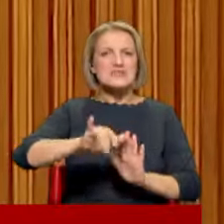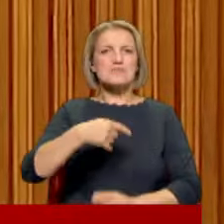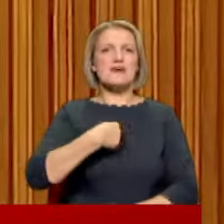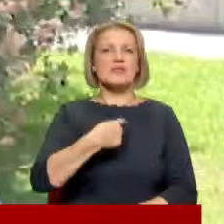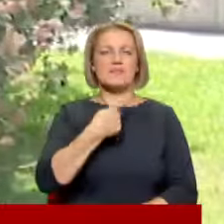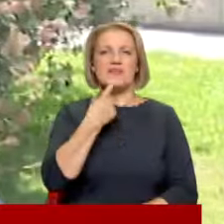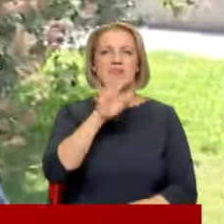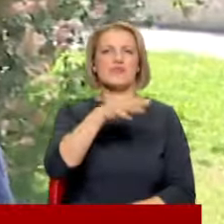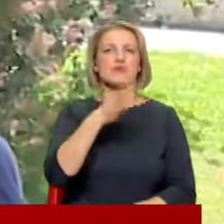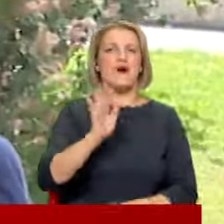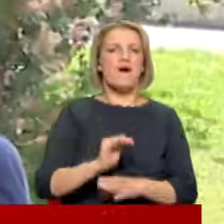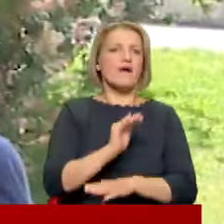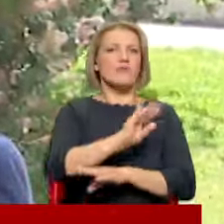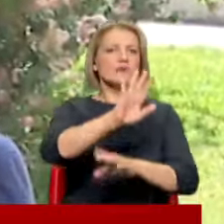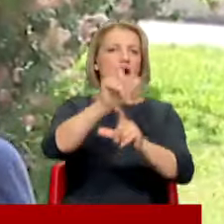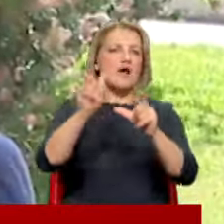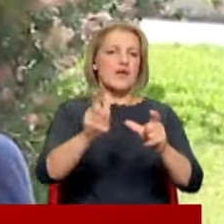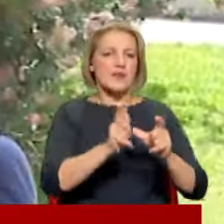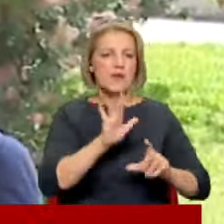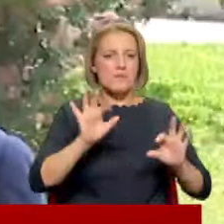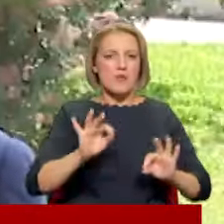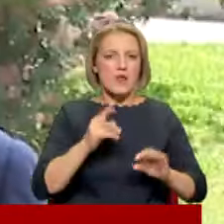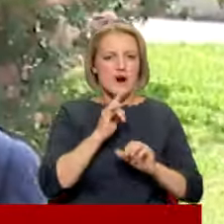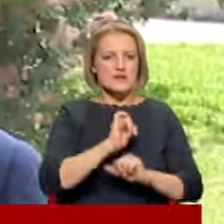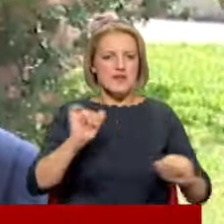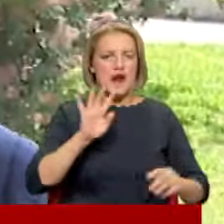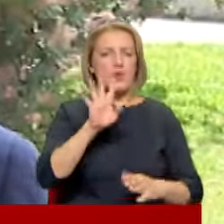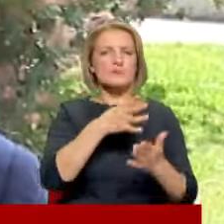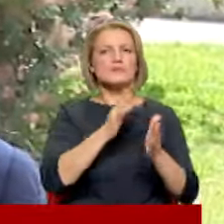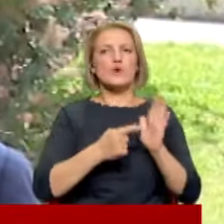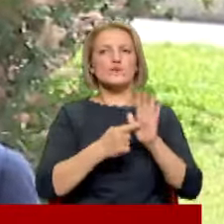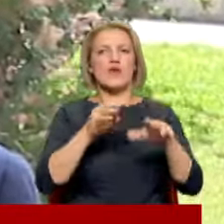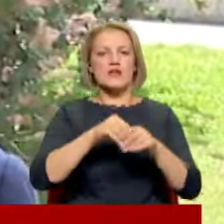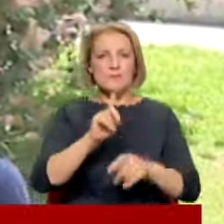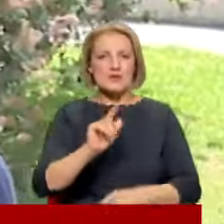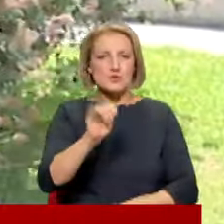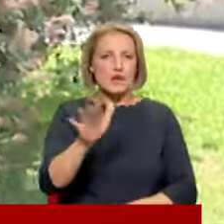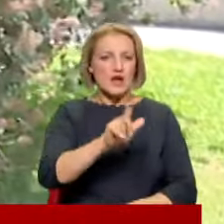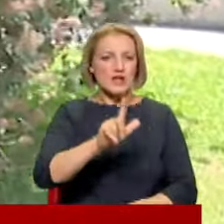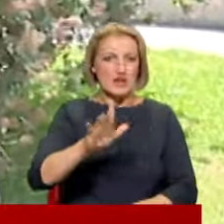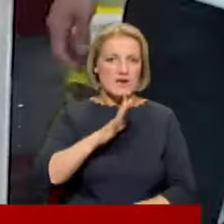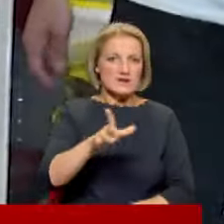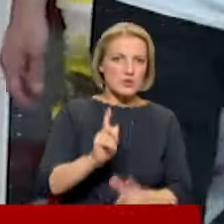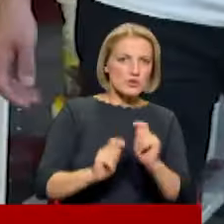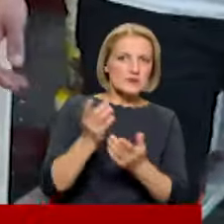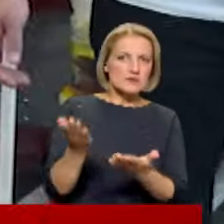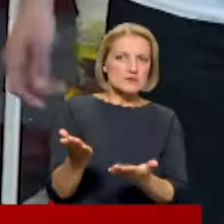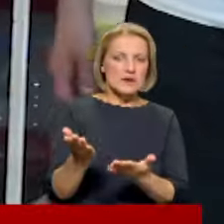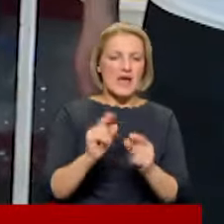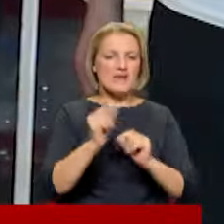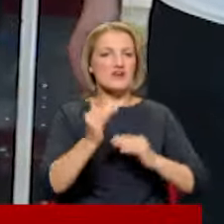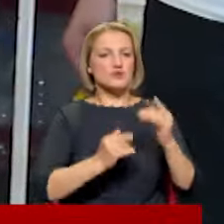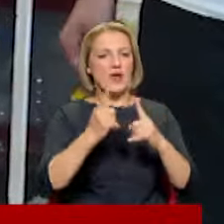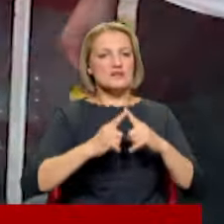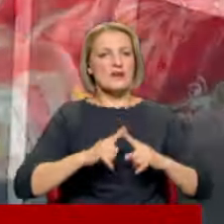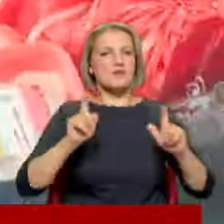dediği tablodur. Hayatın her alanını bu kadar etkileyen bir gösterge için bir güne daha ihtiyacınız varsa kullanın kardeşim. Enflasyonun